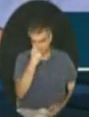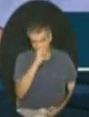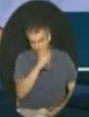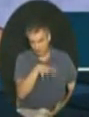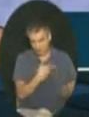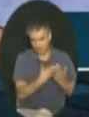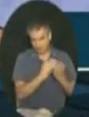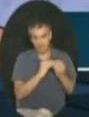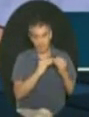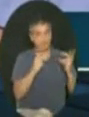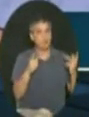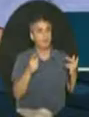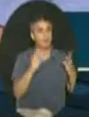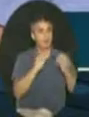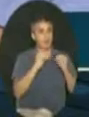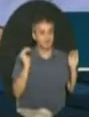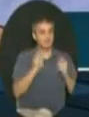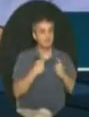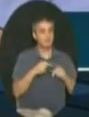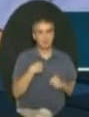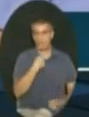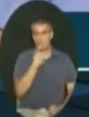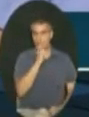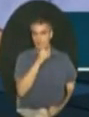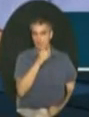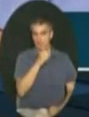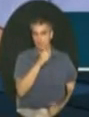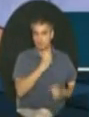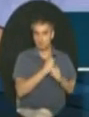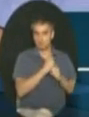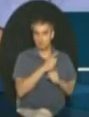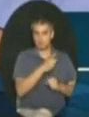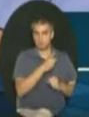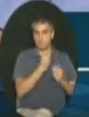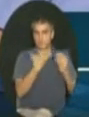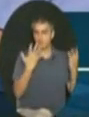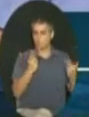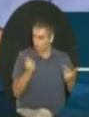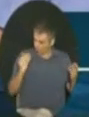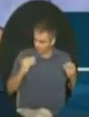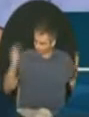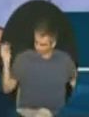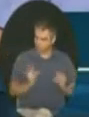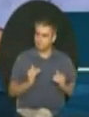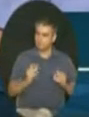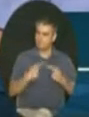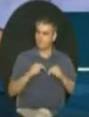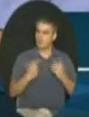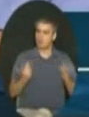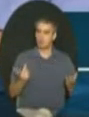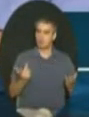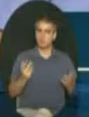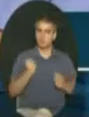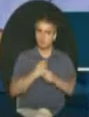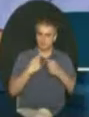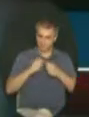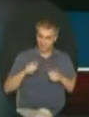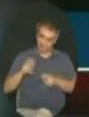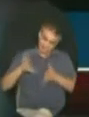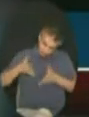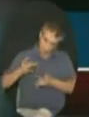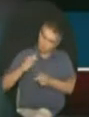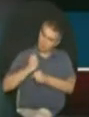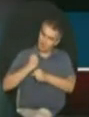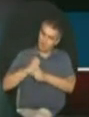אם היית מציע לצמצם ועדות, הייתי אומר לך שאתה עושה דבר גדול. אולי תצמצם ועדות. אולי תדאג שהח"כים ישקיעו